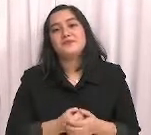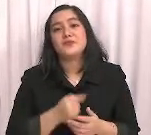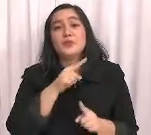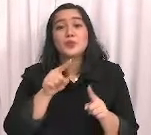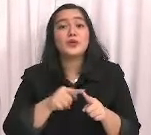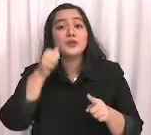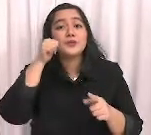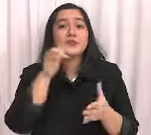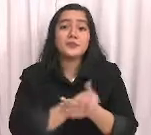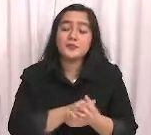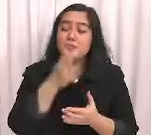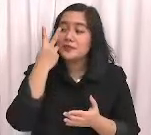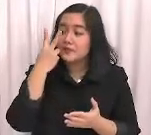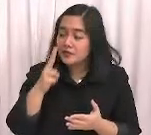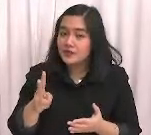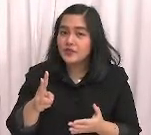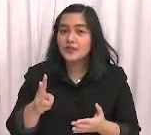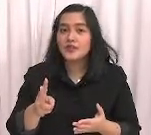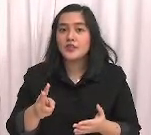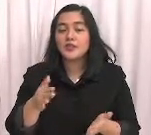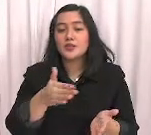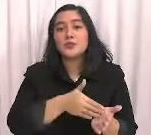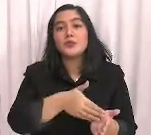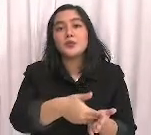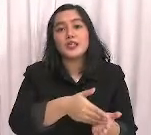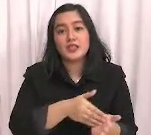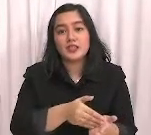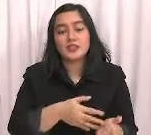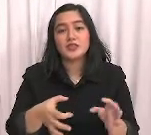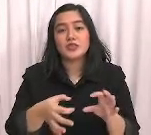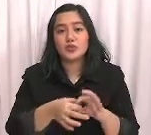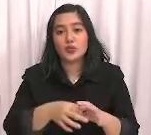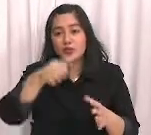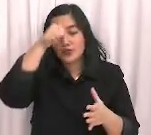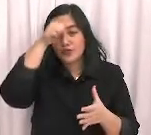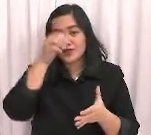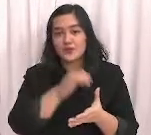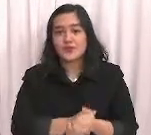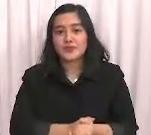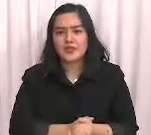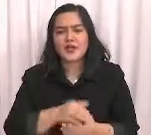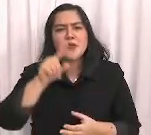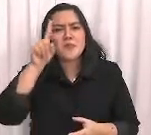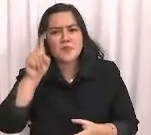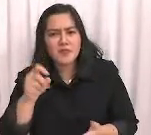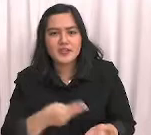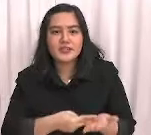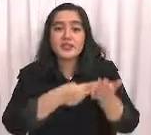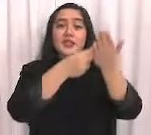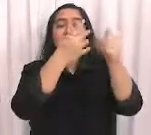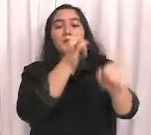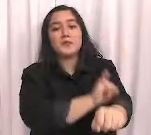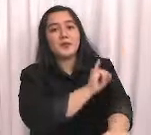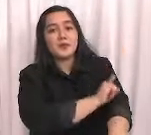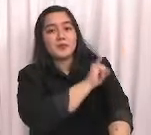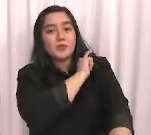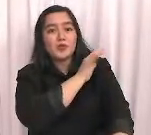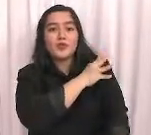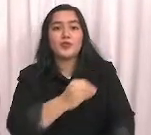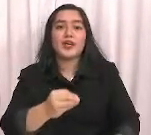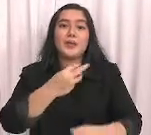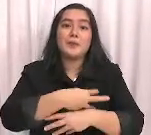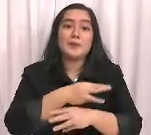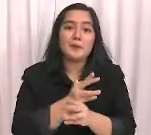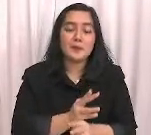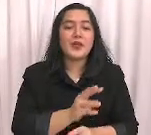niya, dapat tulungan niyang ma-improve yung kahinaan na yon na maging kalakasan. Pushing our husband